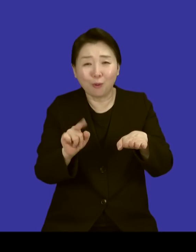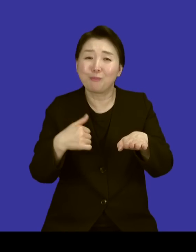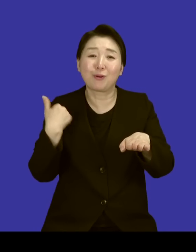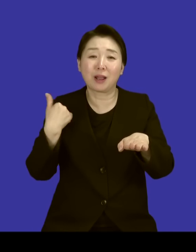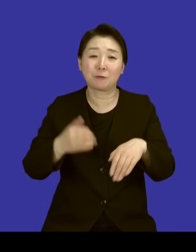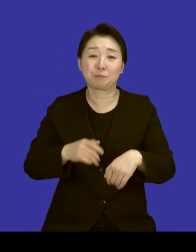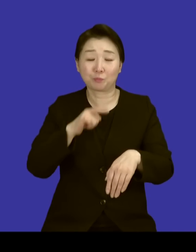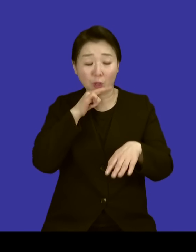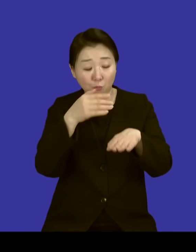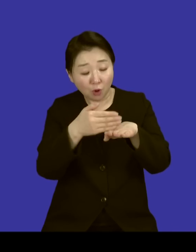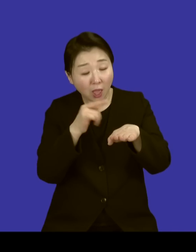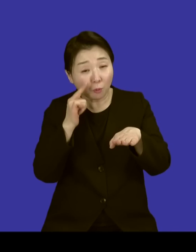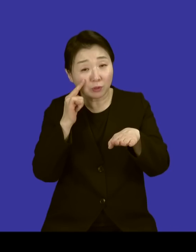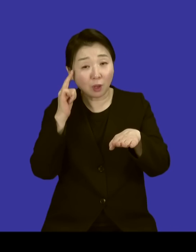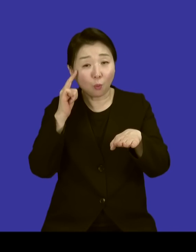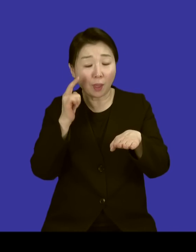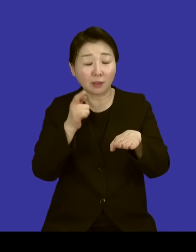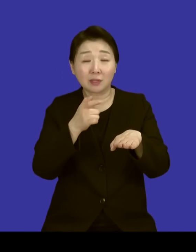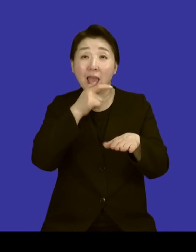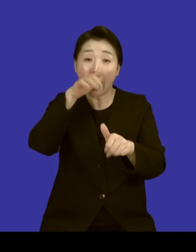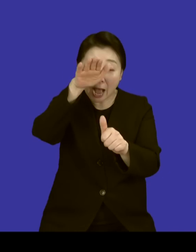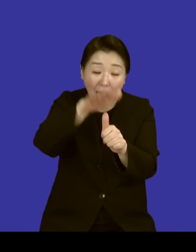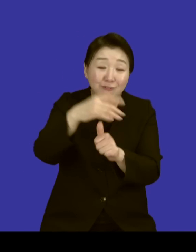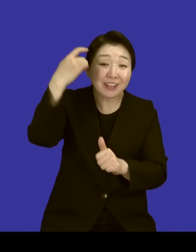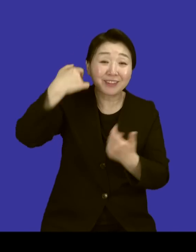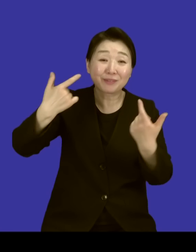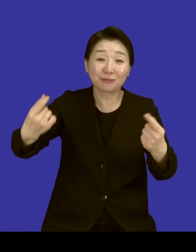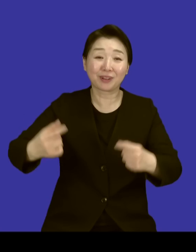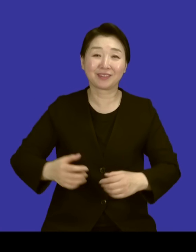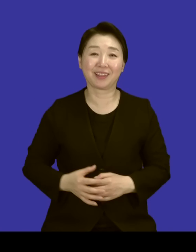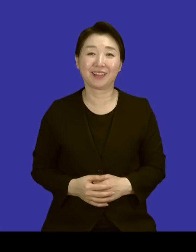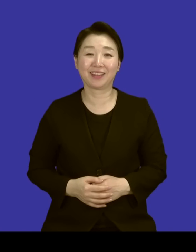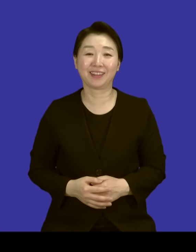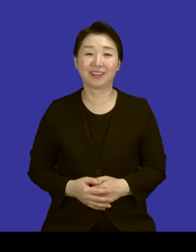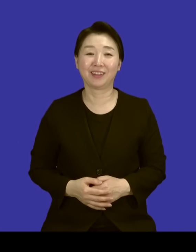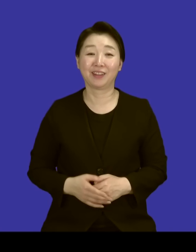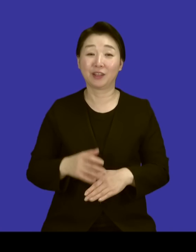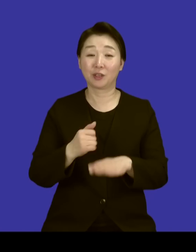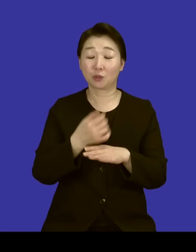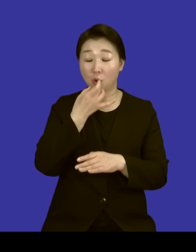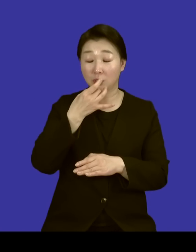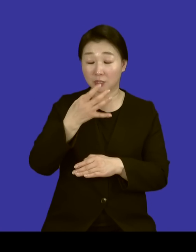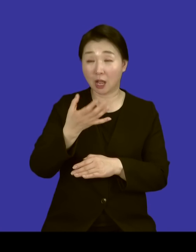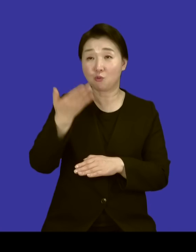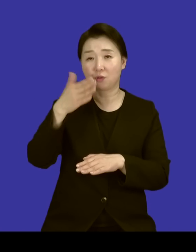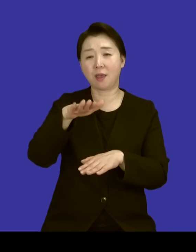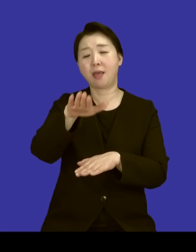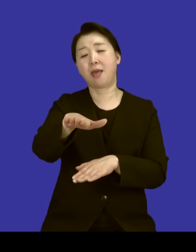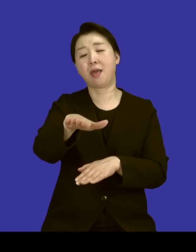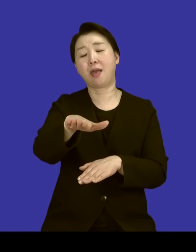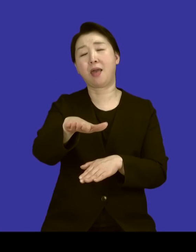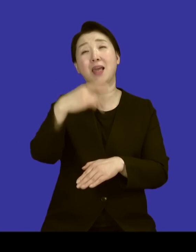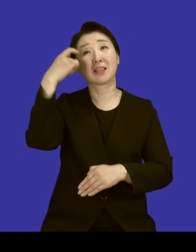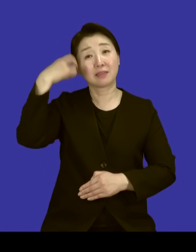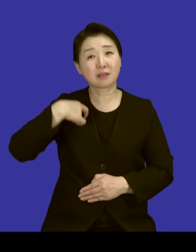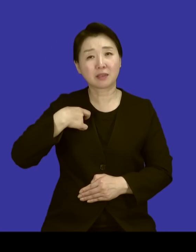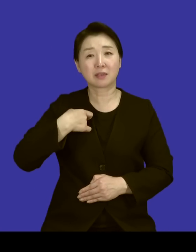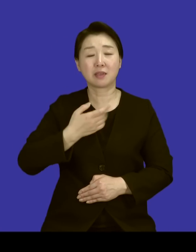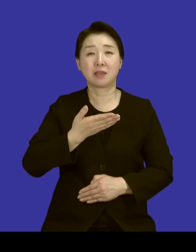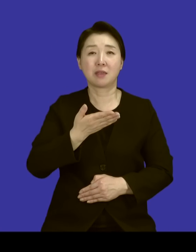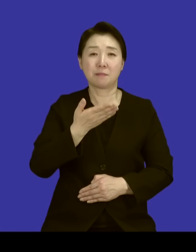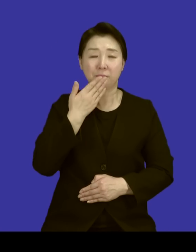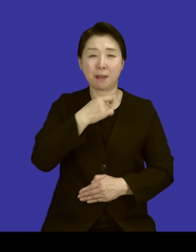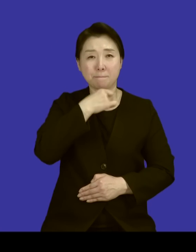물을 맞추다 보니까 이게 안수하는 느낌이 들더라고요. 그래서 그때부터 쌀 위에. 이제 쌀 위에 제가 안수를 하죠. 이 밥이 맛있게 되어서